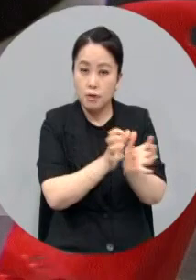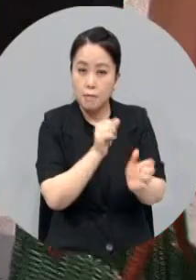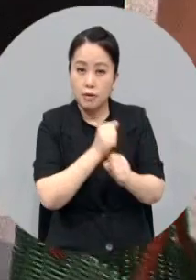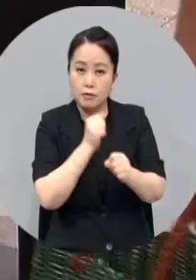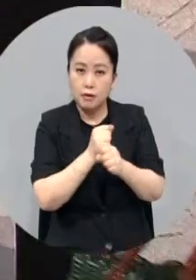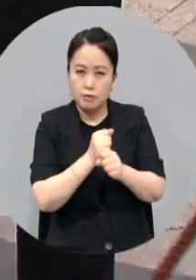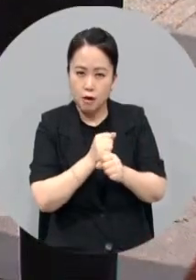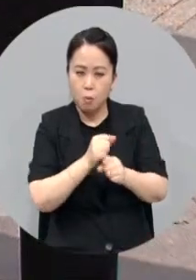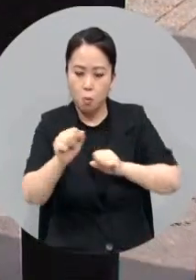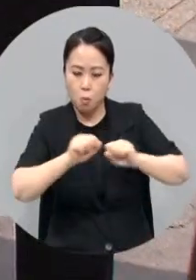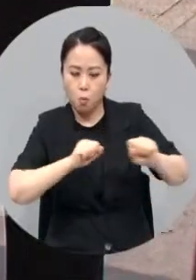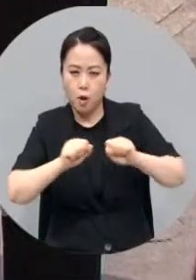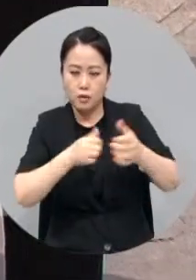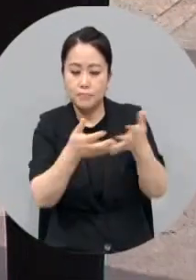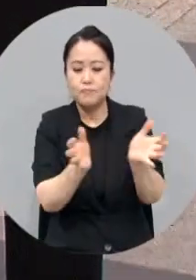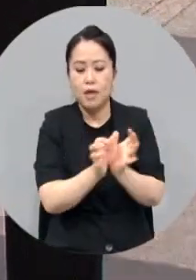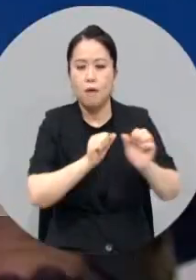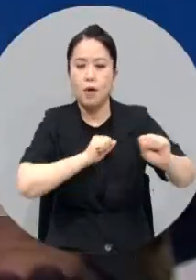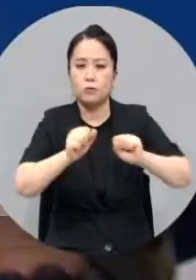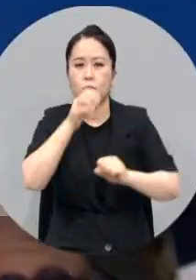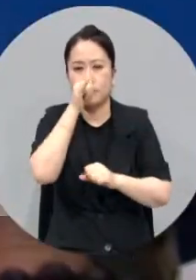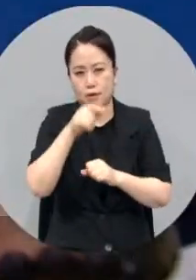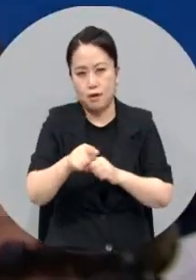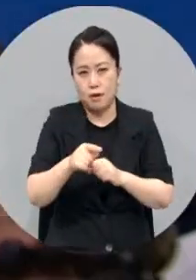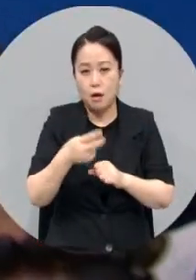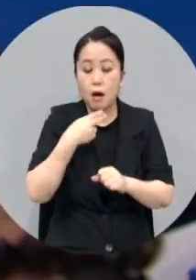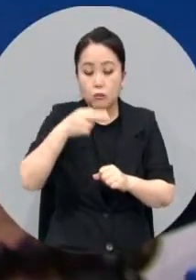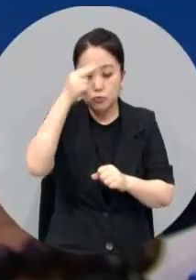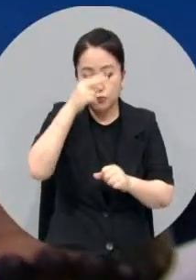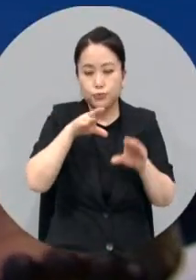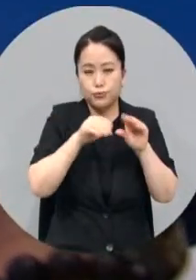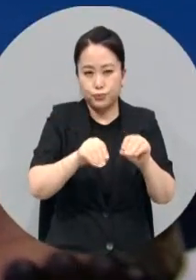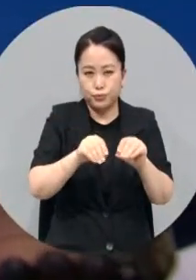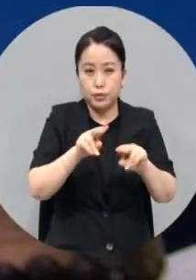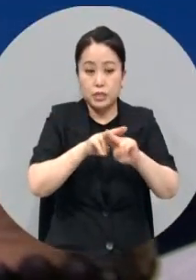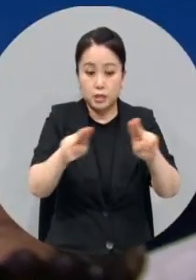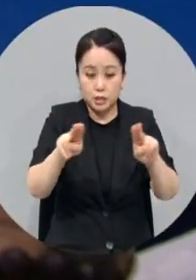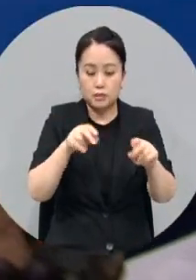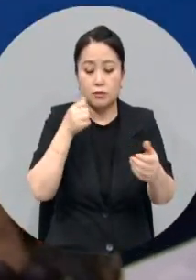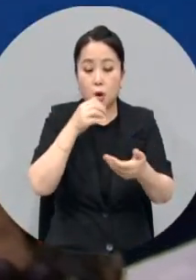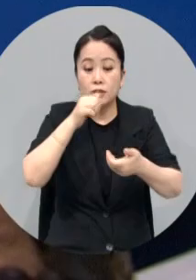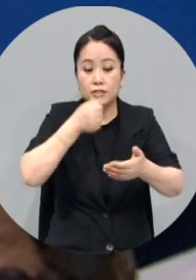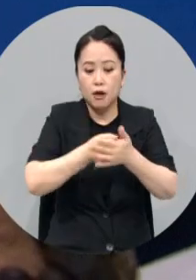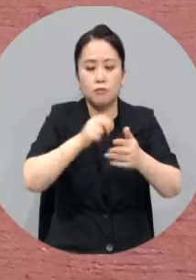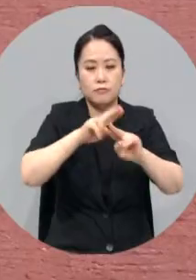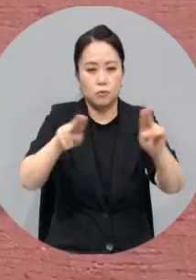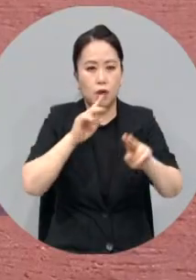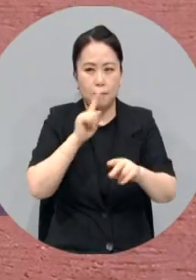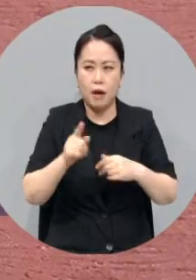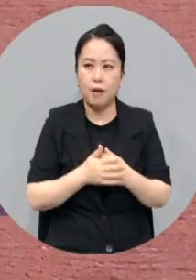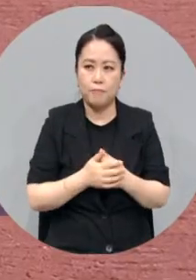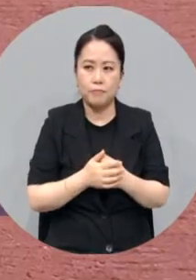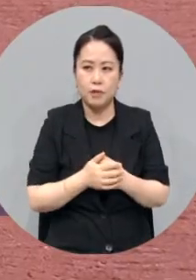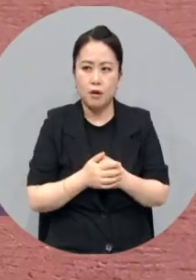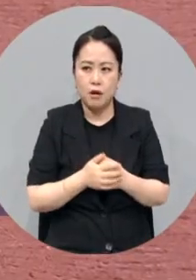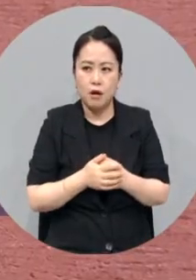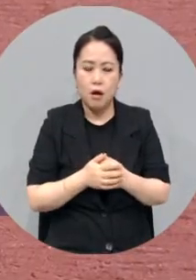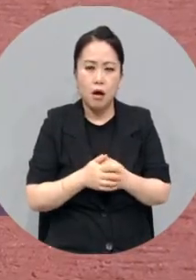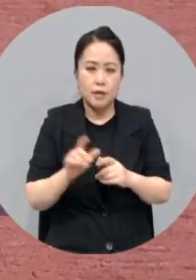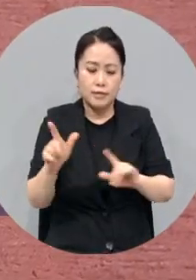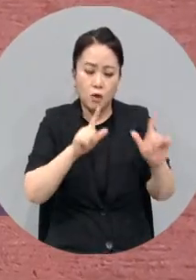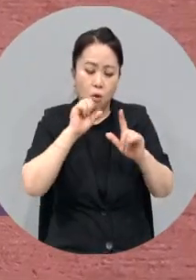나섰습니다. 금주구역 지정을 취소하라며 서명운동을 진행 중입니다. 사람들 주말에 오면 식비 먹어야